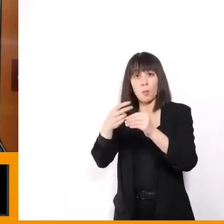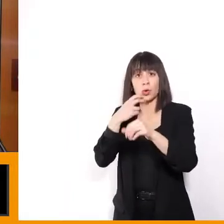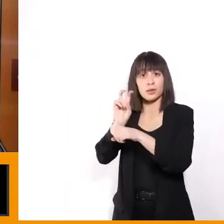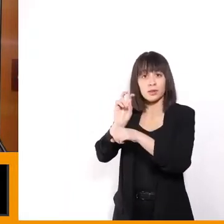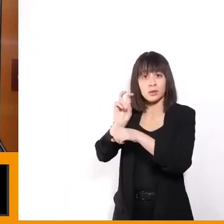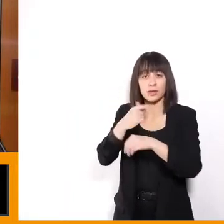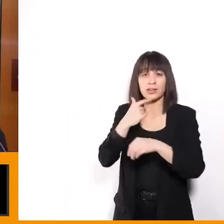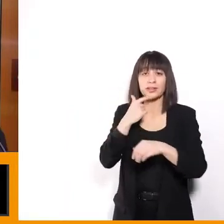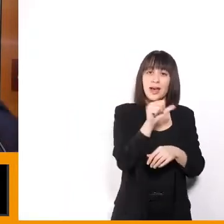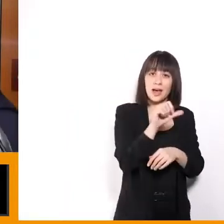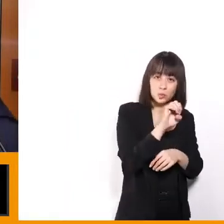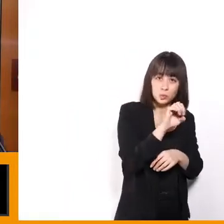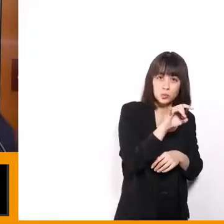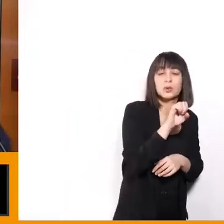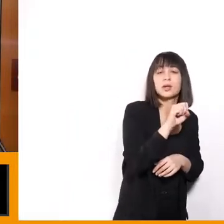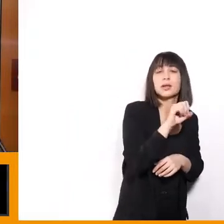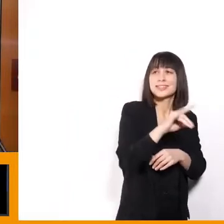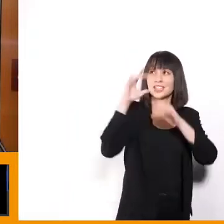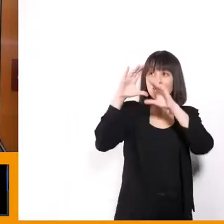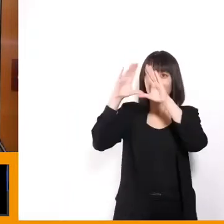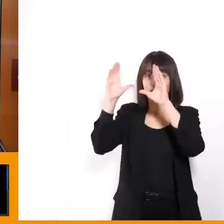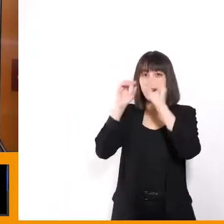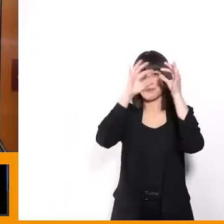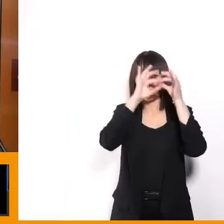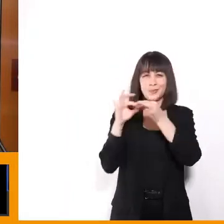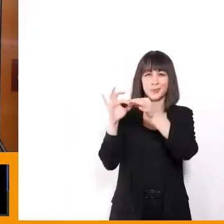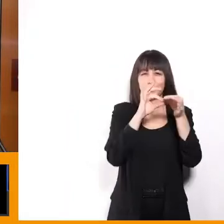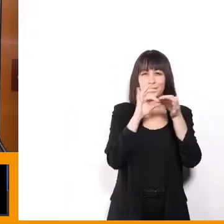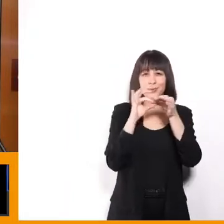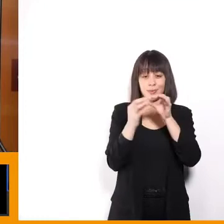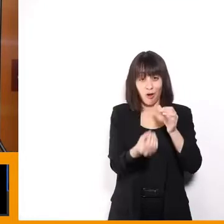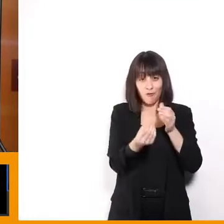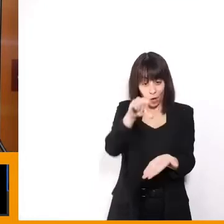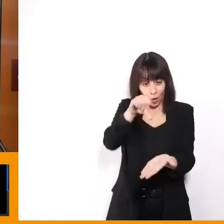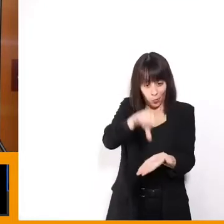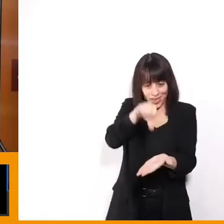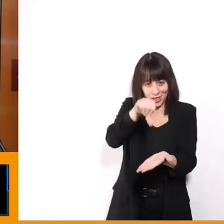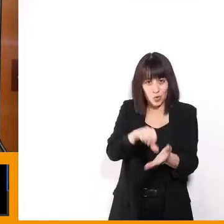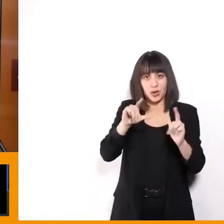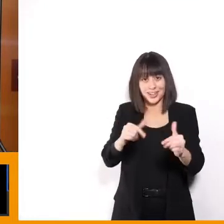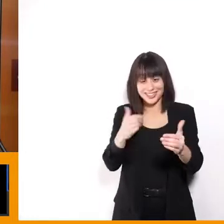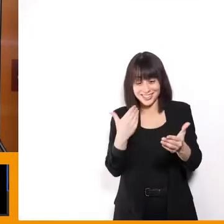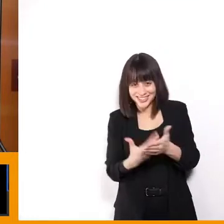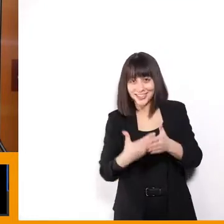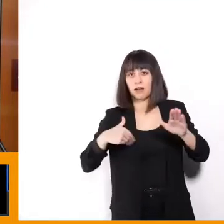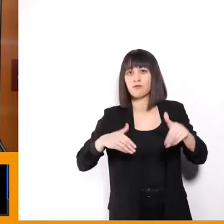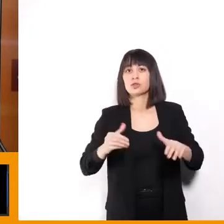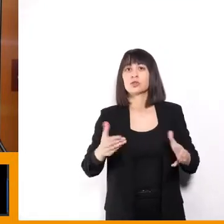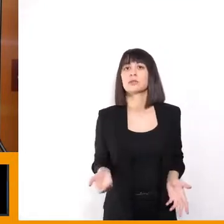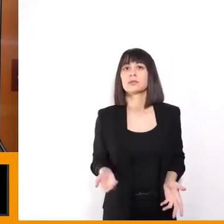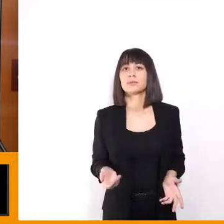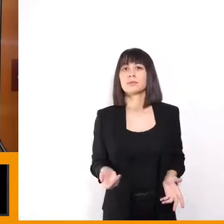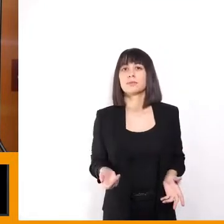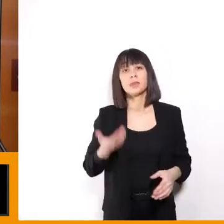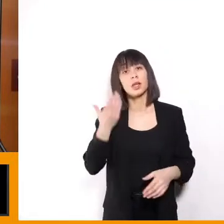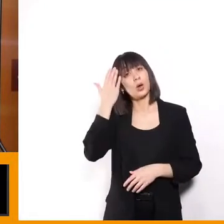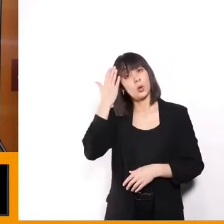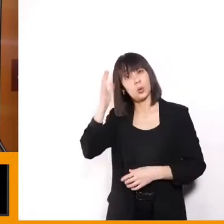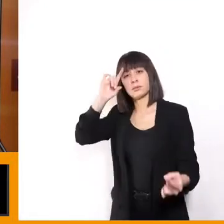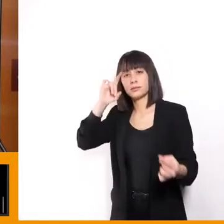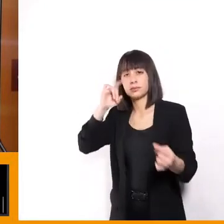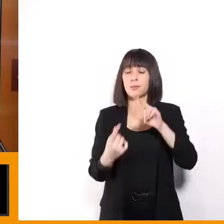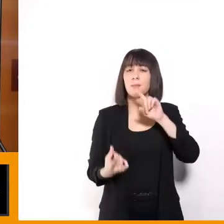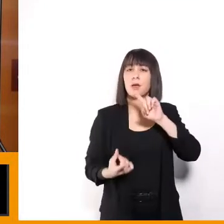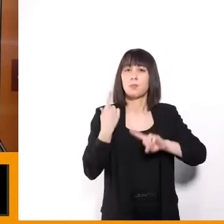familles, hein, qui fait que l'enfant est au centre de tout ça, et c'est pour ça que ça fonctionne. Avec un autre point également essentiel, c'est qu'il faut améliorer